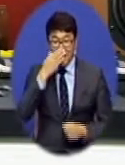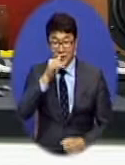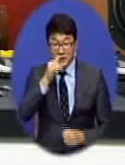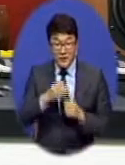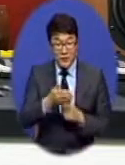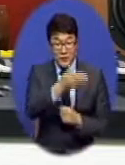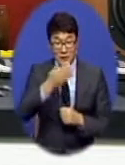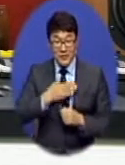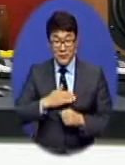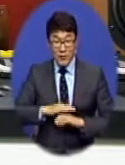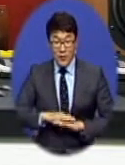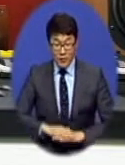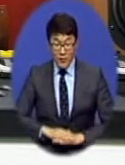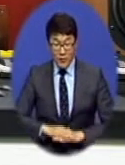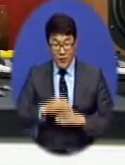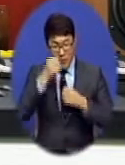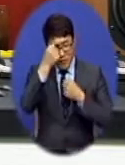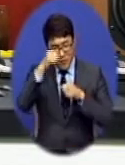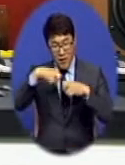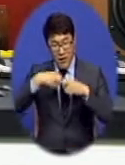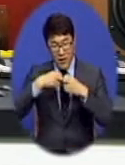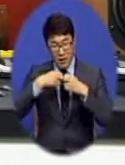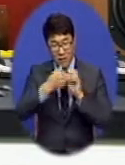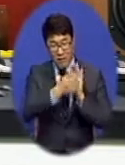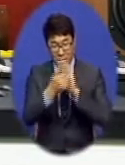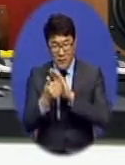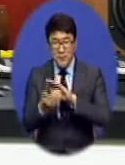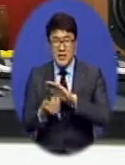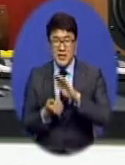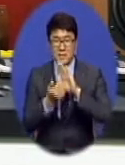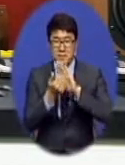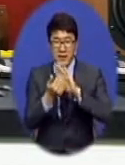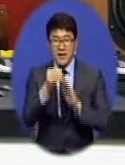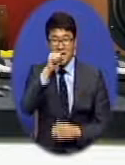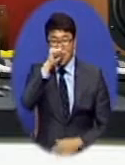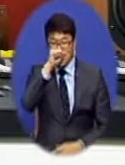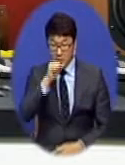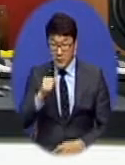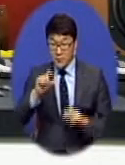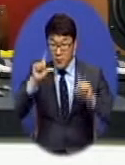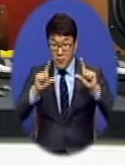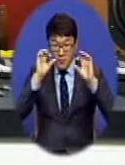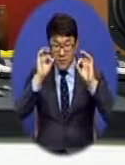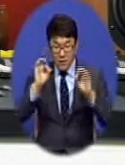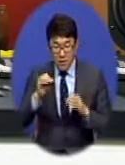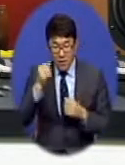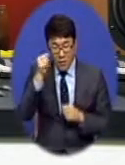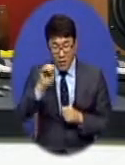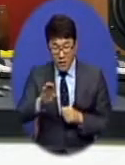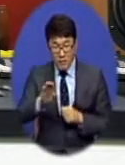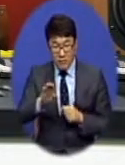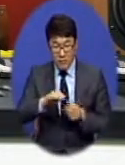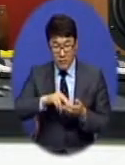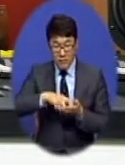네. 참고하셔서 무릎 관절증을 미리 예방하시기 바랍니다. 그러니까 그거죠. 네. 앞다리를 왼쪽을 짚었다. 그럼 뒷다리를